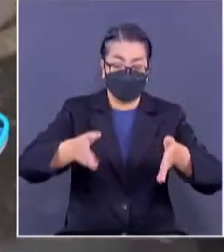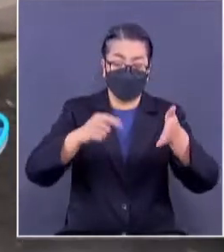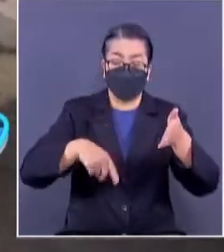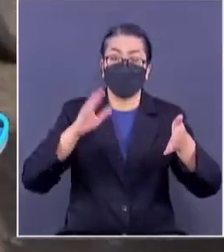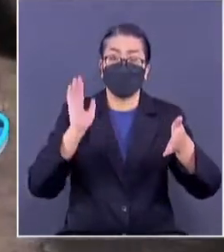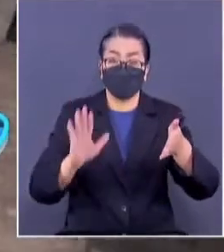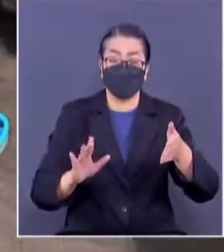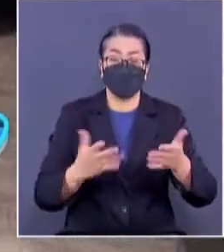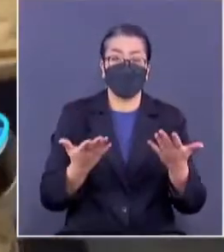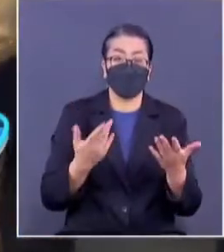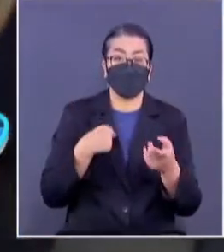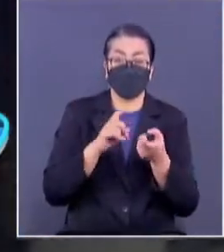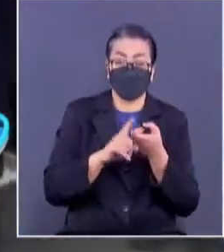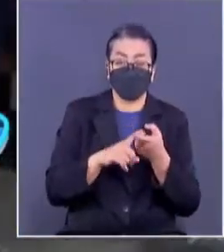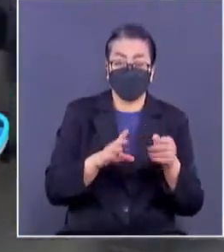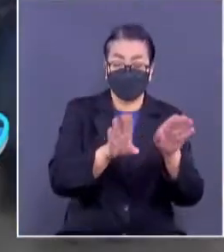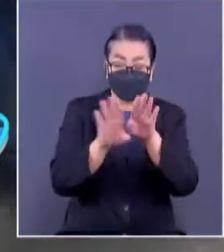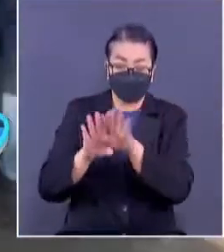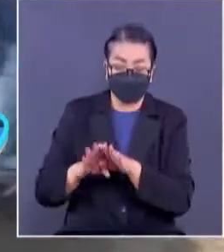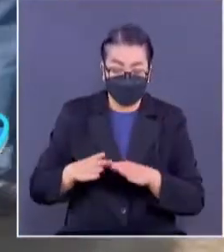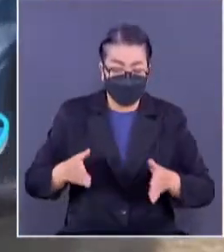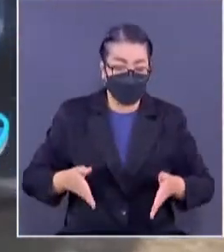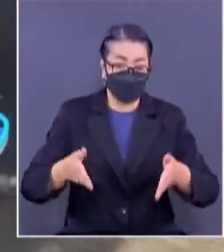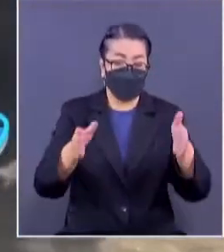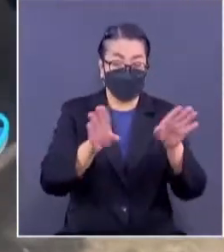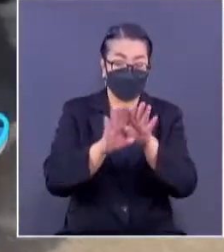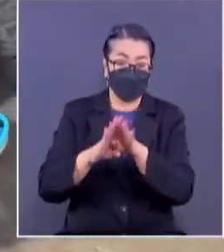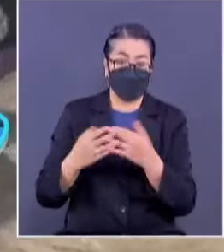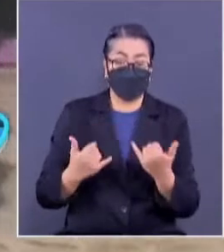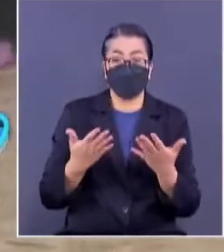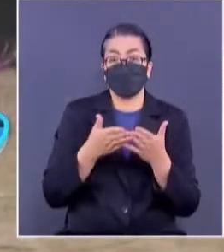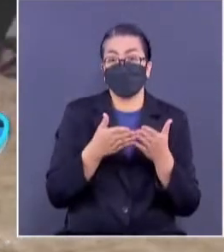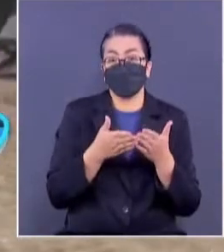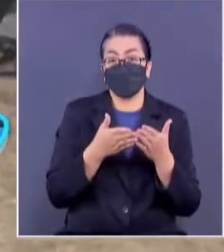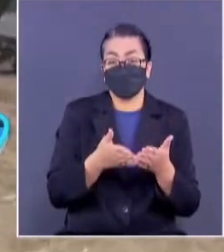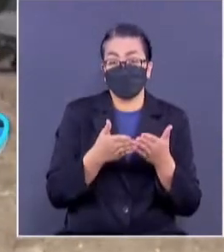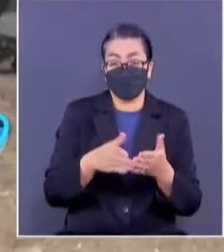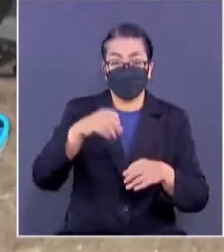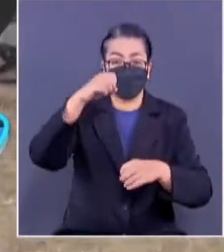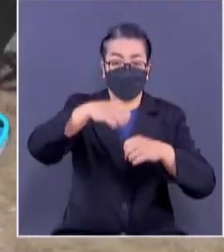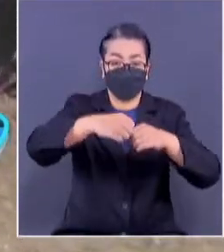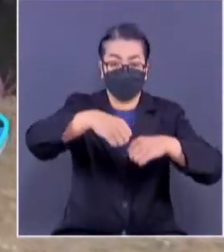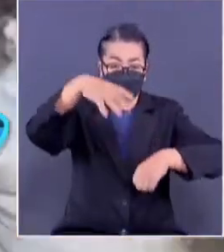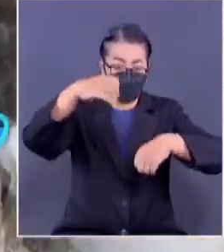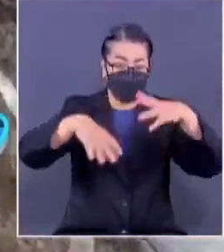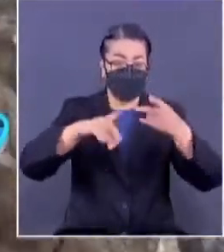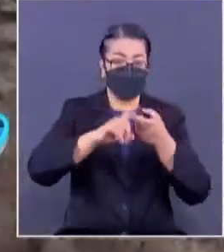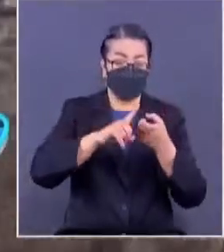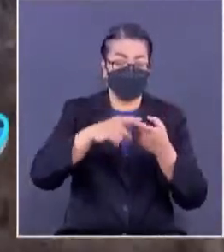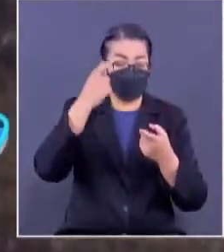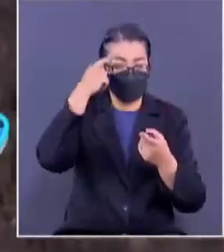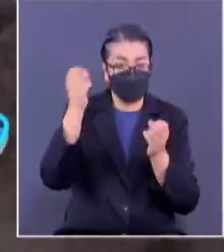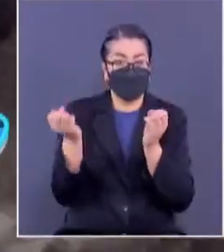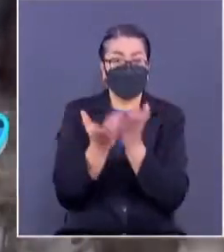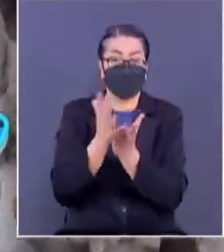อย่างไรก็ตามเราก็มีรายงานเพิ่มเติมด้วยนะคะบอกว่ารัสเซียได้โจมตีที่ท่าเรือเมืองมาวิเคราะห์อิอีกครั้งซึ่งอาจจะส่งผลกระทบ